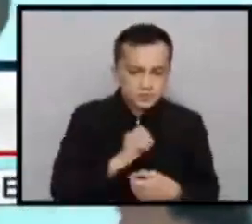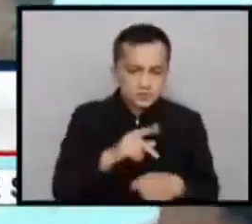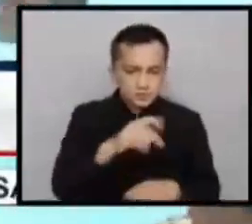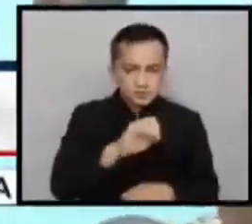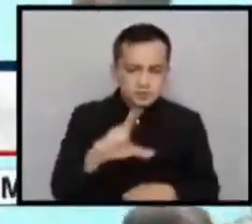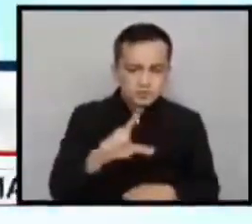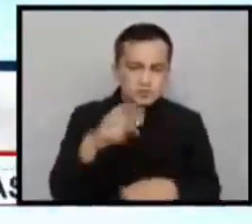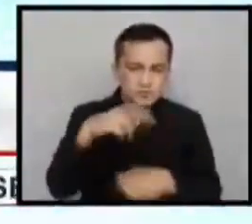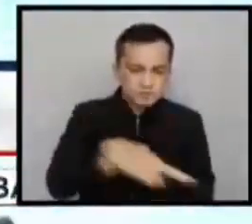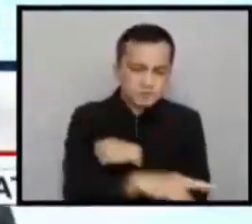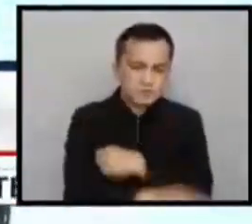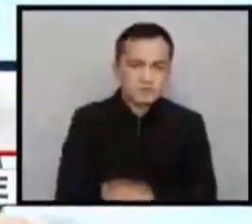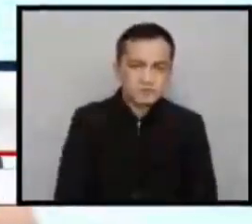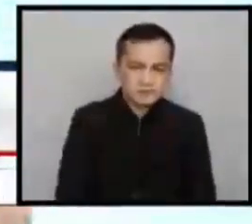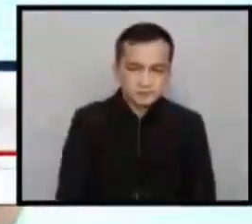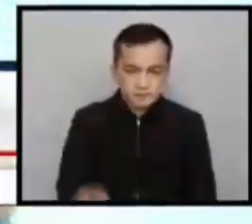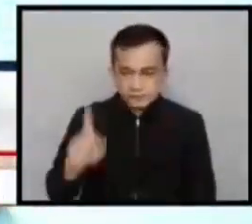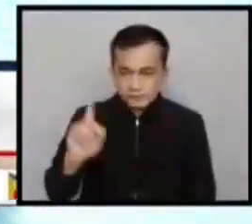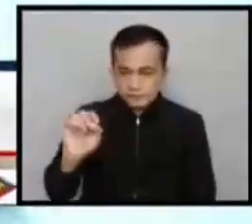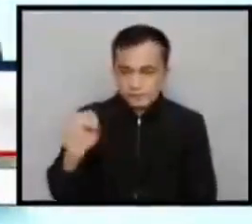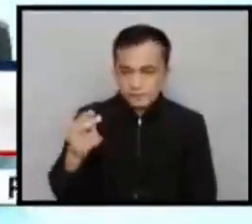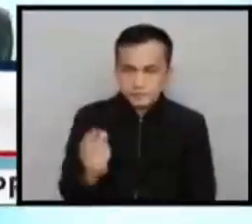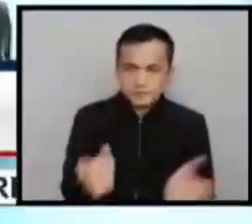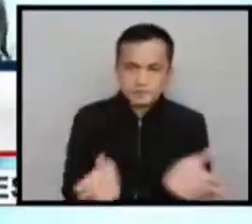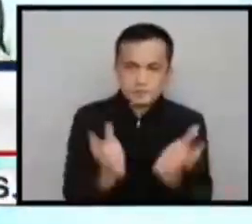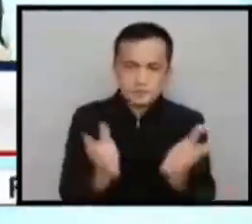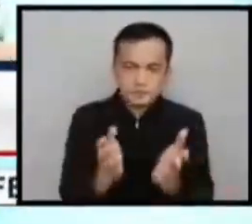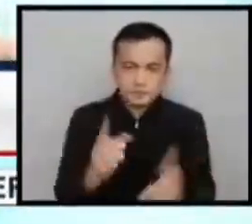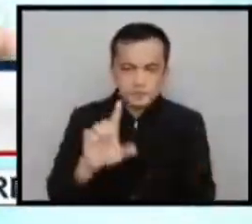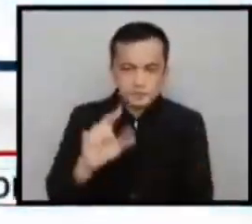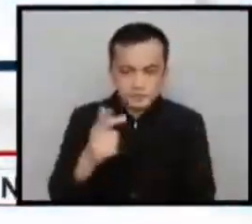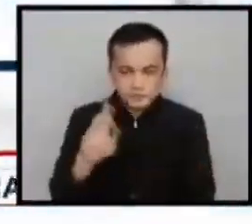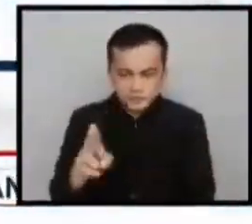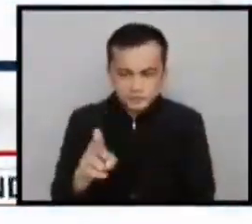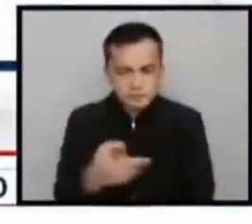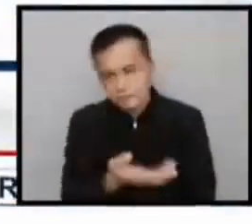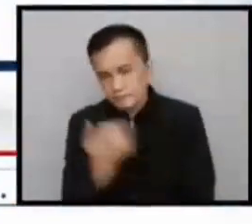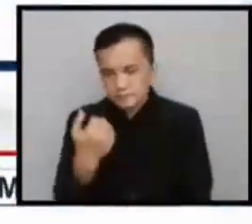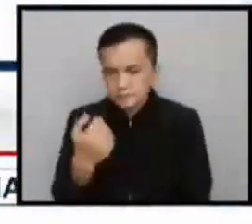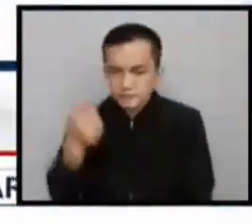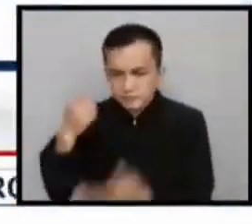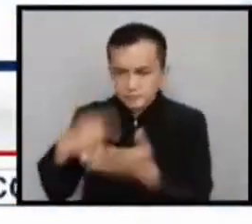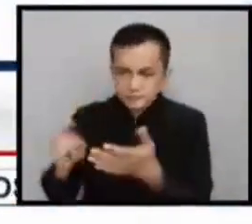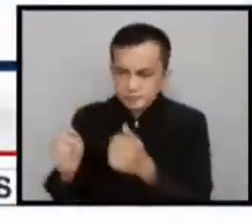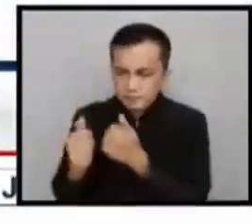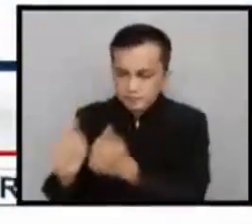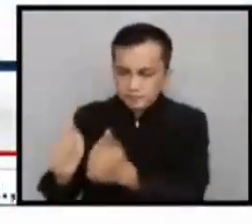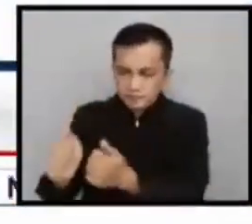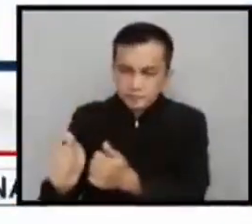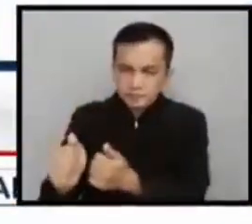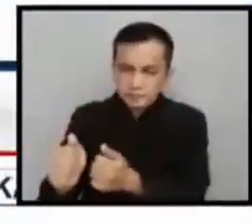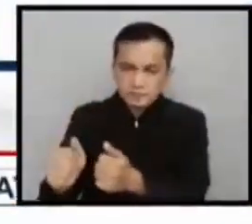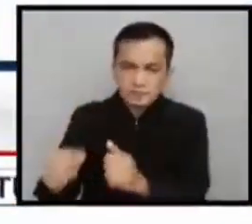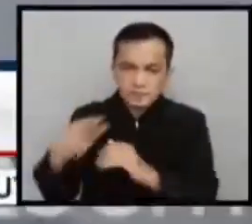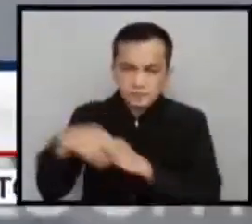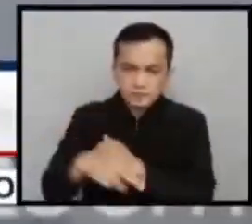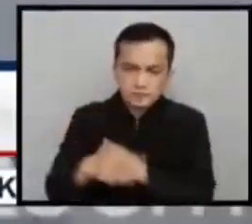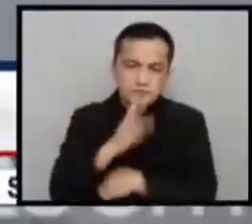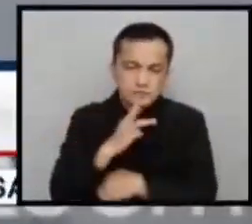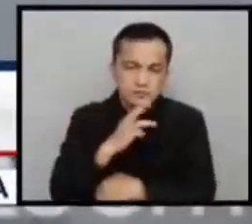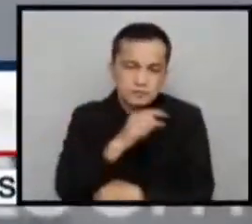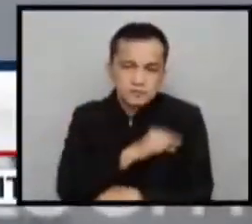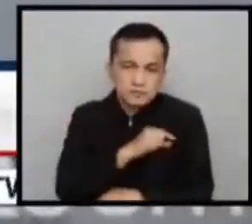naman inengganyo ng DOH ang mga lokal na pamahalaan na suriin kung nakakasunod ba ang mga resort sa water quality